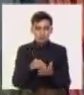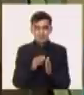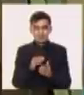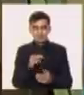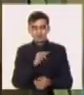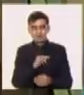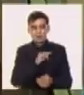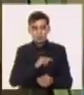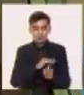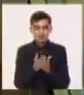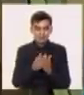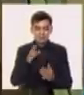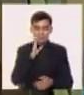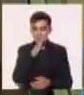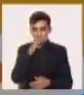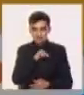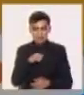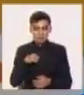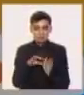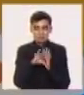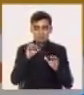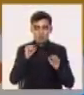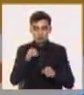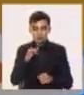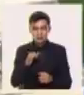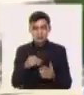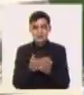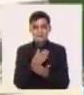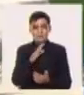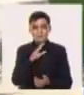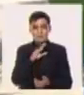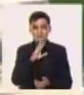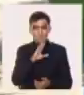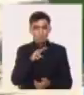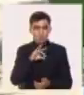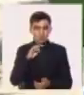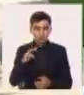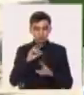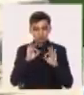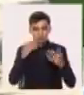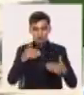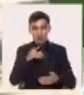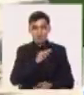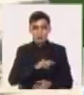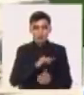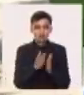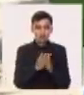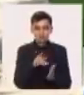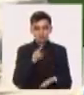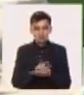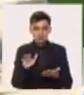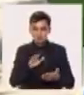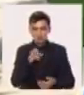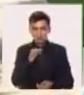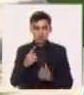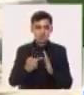или нет, должны принять родители. Об этом снова напоминают в МОН. Так называемые специальные рабочие тетради, они не обязательны, их